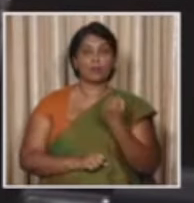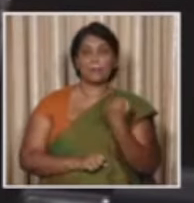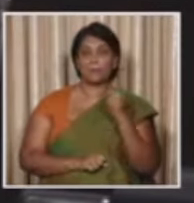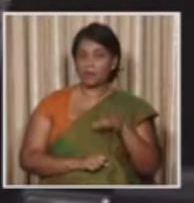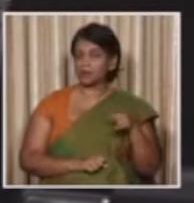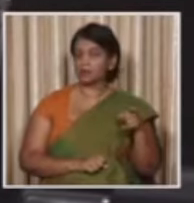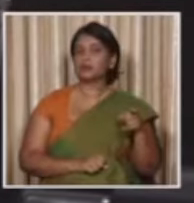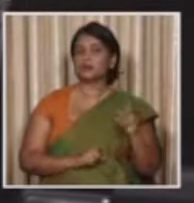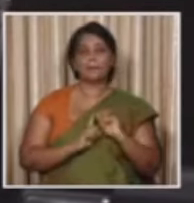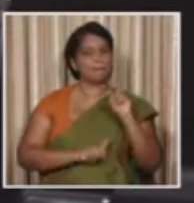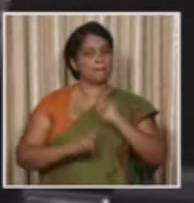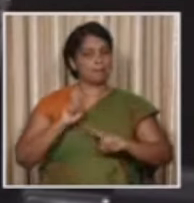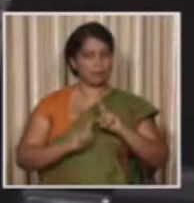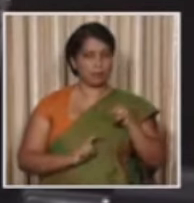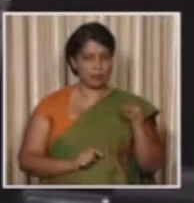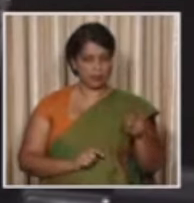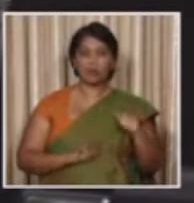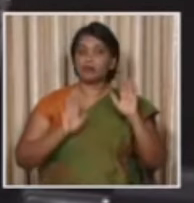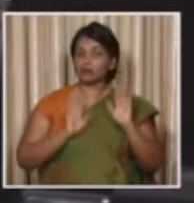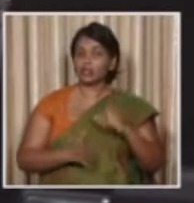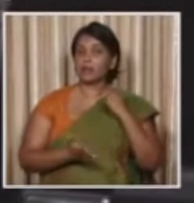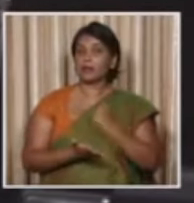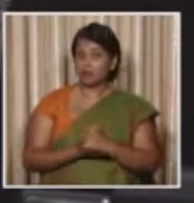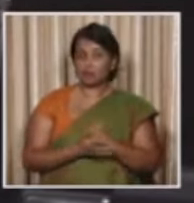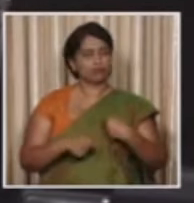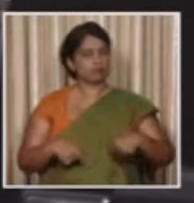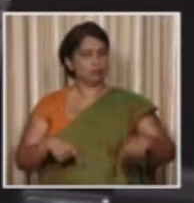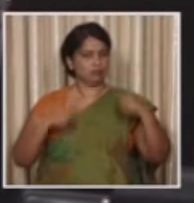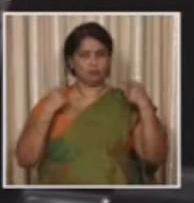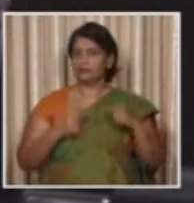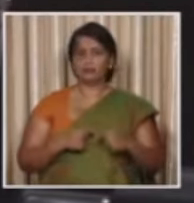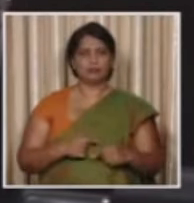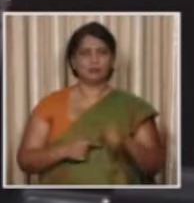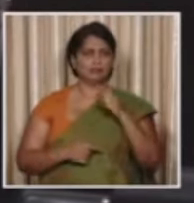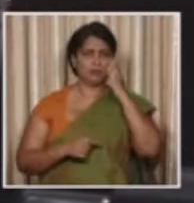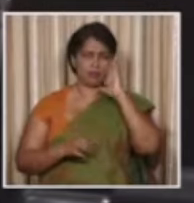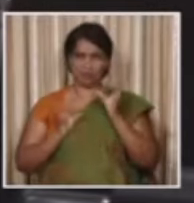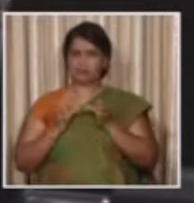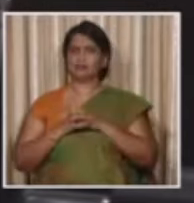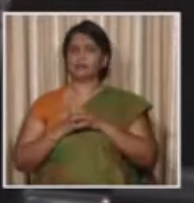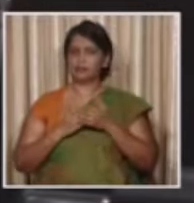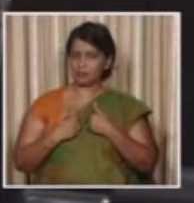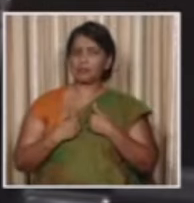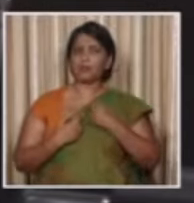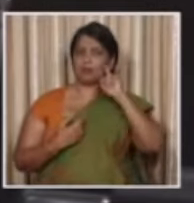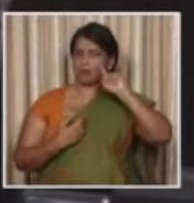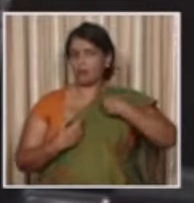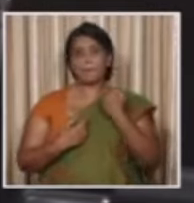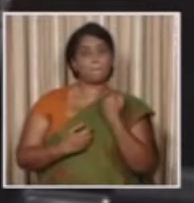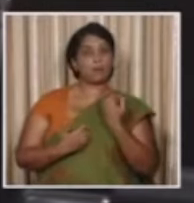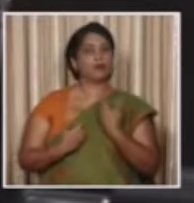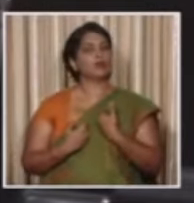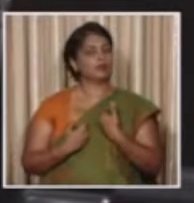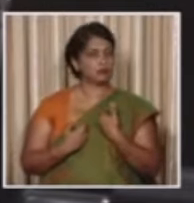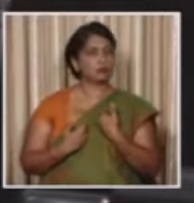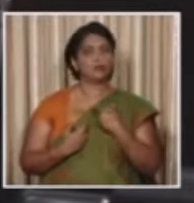දීලා තියෙන්නේ පාර්ලිමේන්තුවට නමුත් මහ බැංකුව තර්කයක් ඉදිරිපත් කරලා තියෙනවා ඒගොල්ලෝ ස්වාධීන නිසා ඒගොල්ලන්ට මෙහෙම තීන්දුව ගන්න බලයක් තියෙනවායි